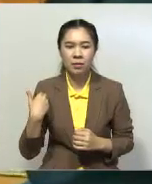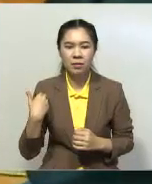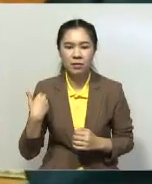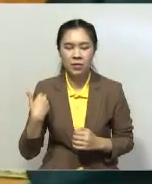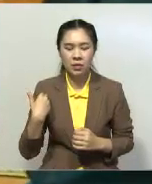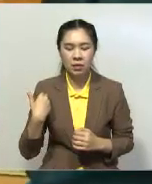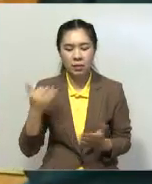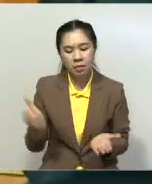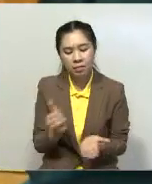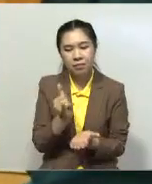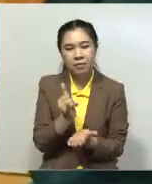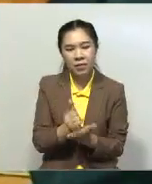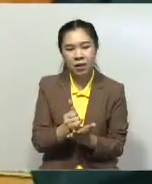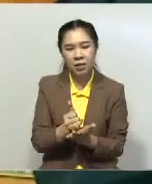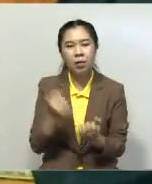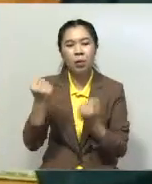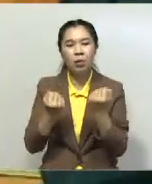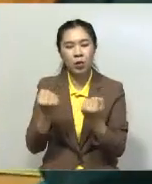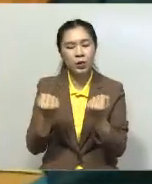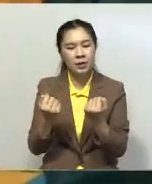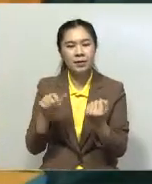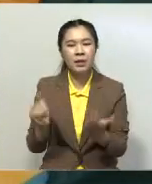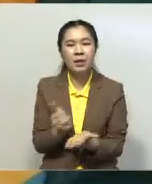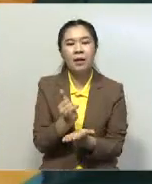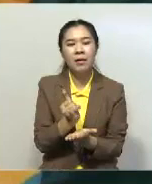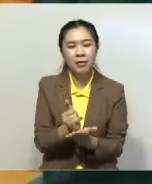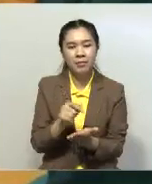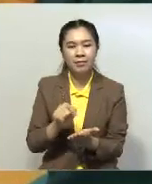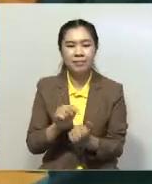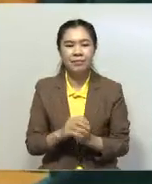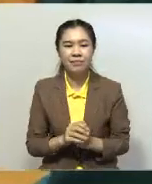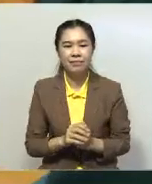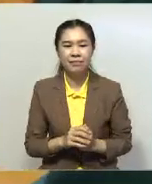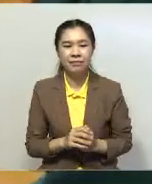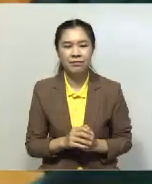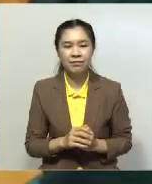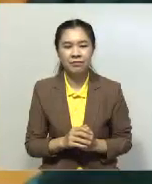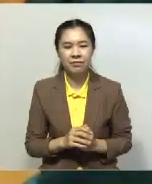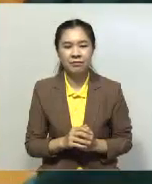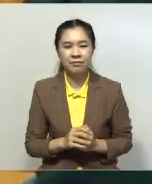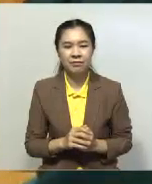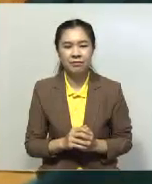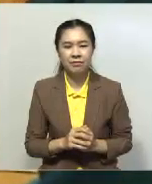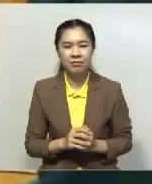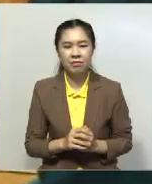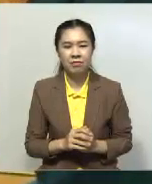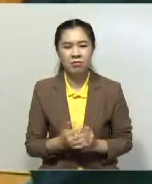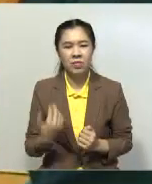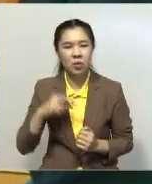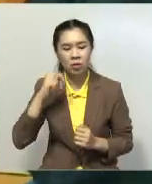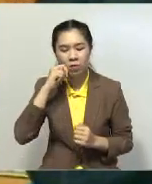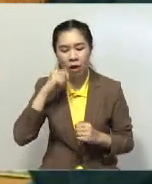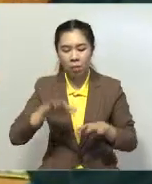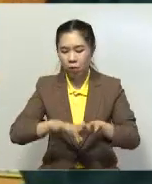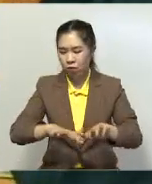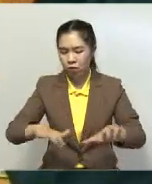ไปแต่ว่าข้ามน้ำไม่ได้แล้วปกติก็คึกปุบก็ดาวลงในน้ำแล้วก็มันก็เต็มพื้นที่นั่ง